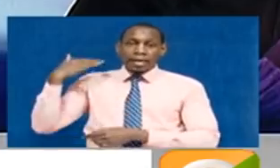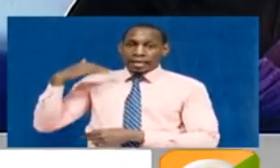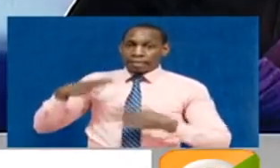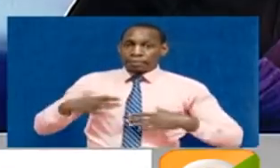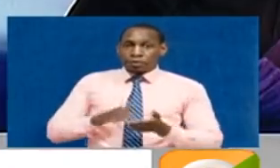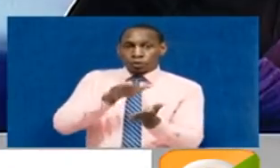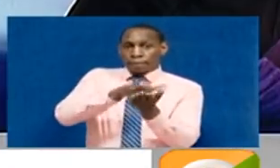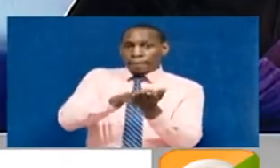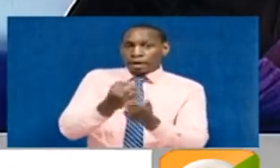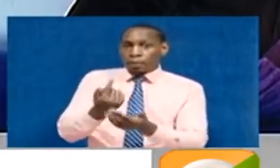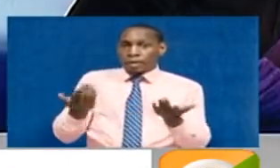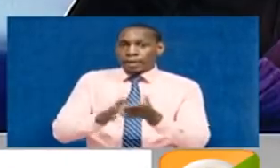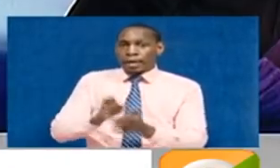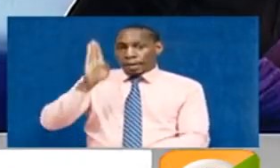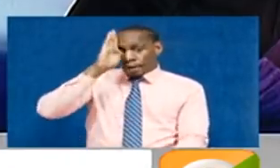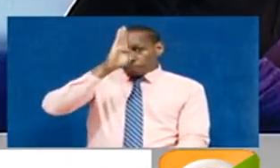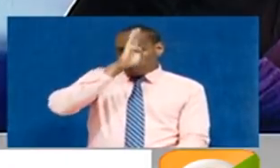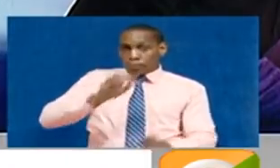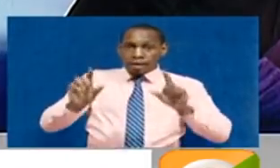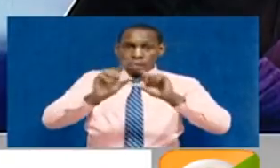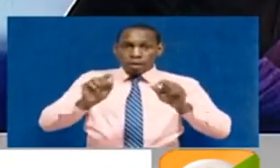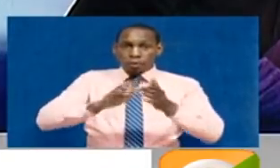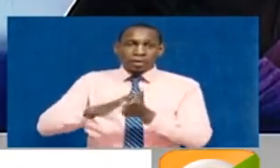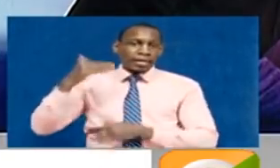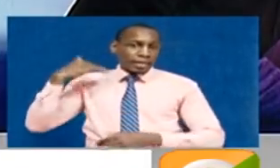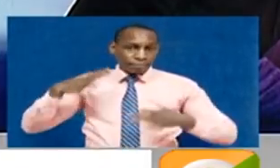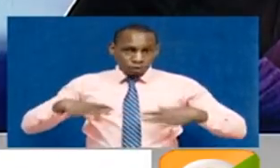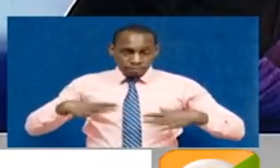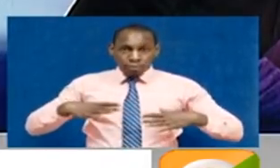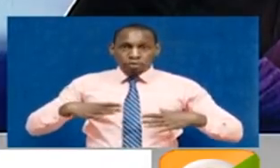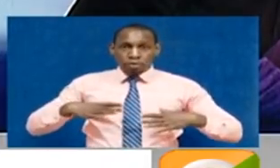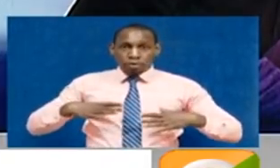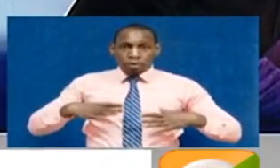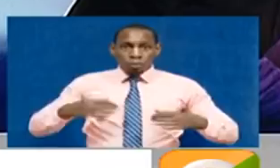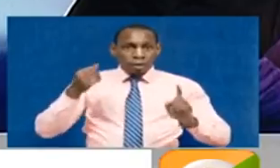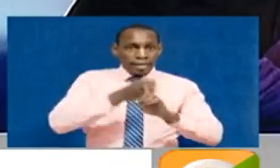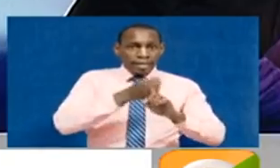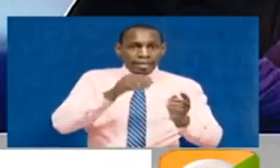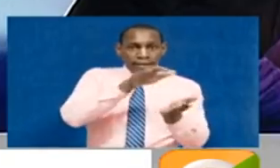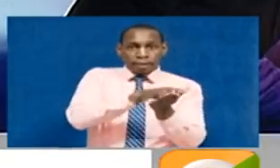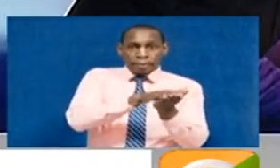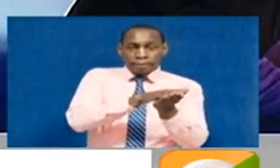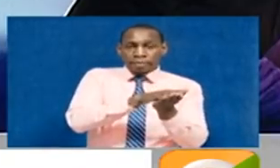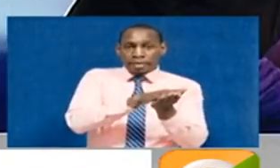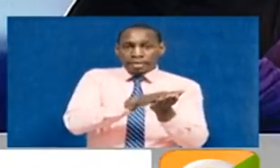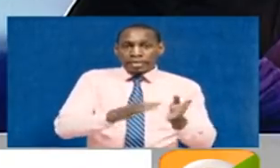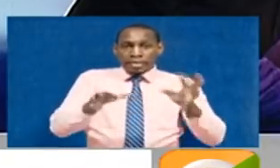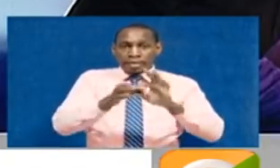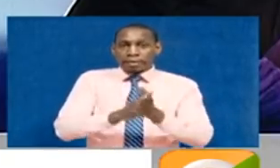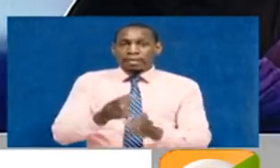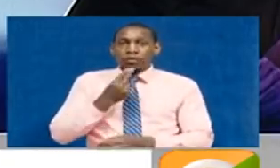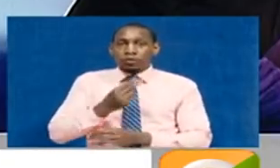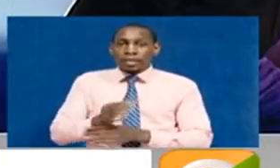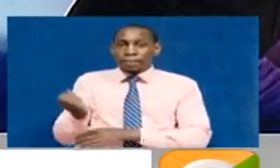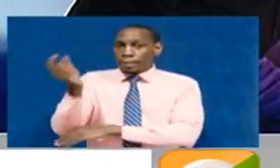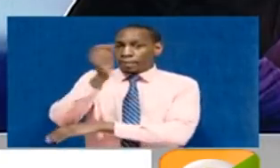wezi katika benki moja mjini Bungoma. Inadaiwa kuwa majambazi hao walifumania benki la ushirika Co-operative Jumanne